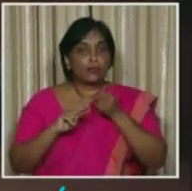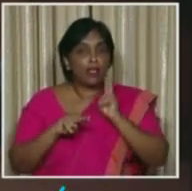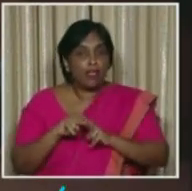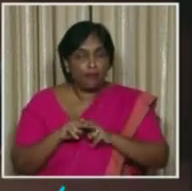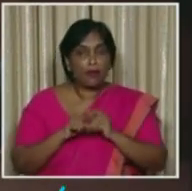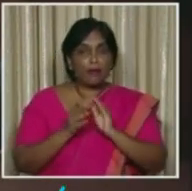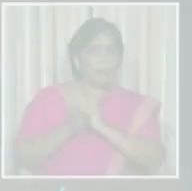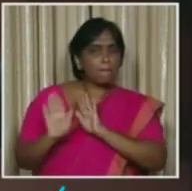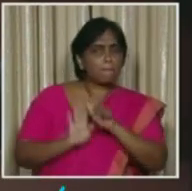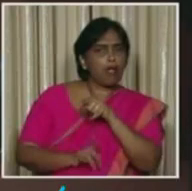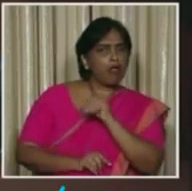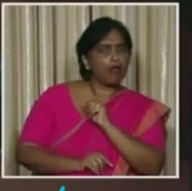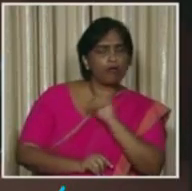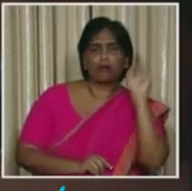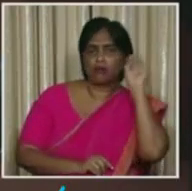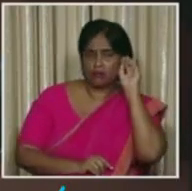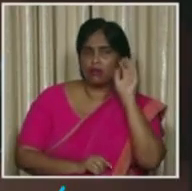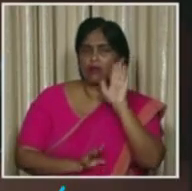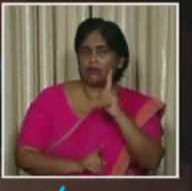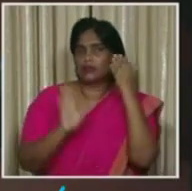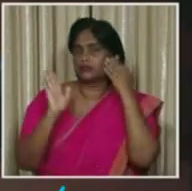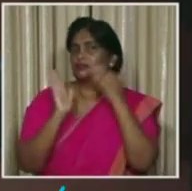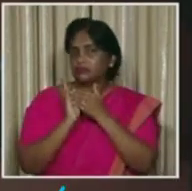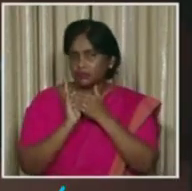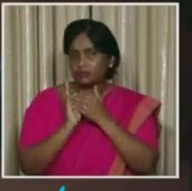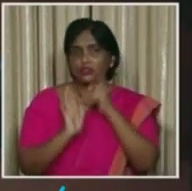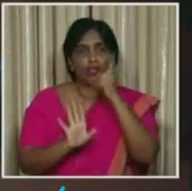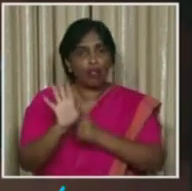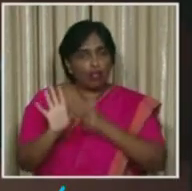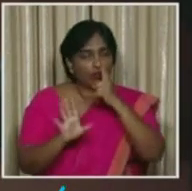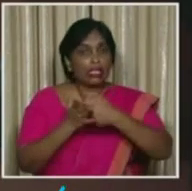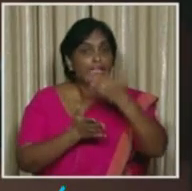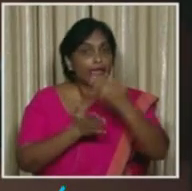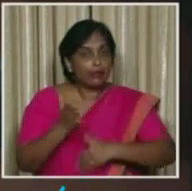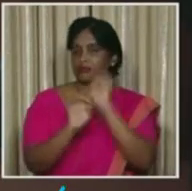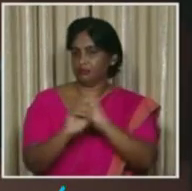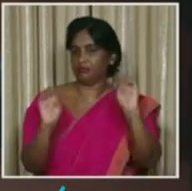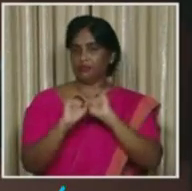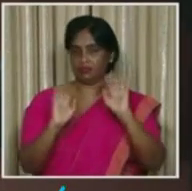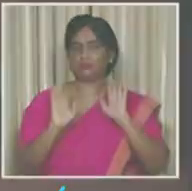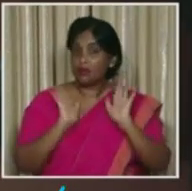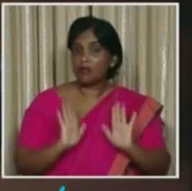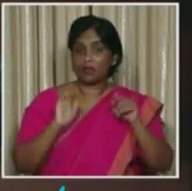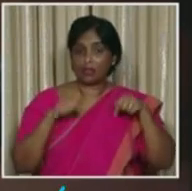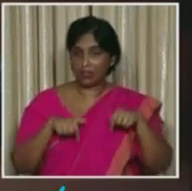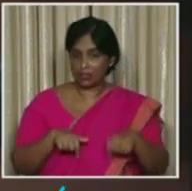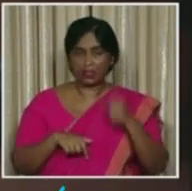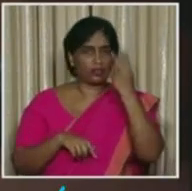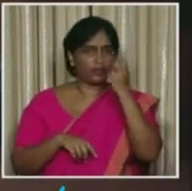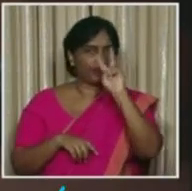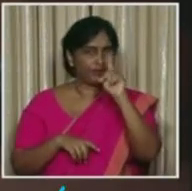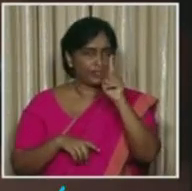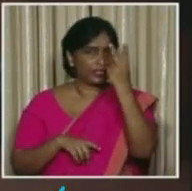පාලනය කරන්නේ කොහොමද කියලා දැනගන්න ඒක දැනගන්න තියෙන එකම විදිය තමයි වාර්ෂික වාර්තාව ඉදිරිපත් කරන්න ඕනකම තිබෙනවා හැබැයි දැන් 2021